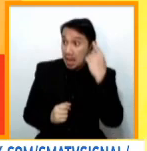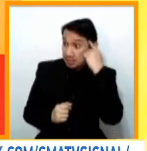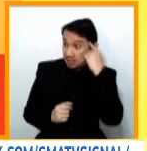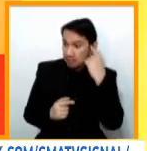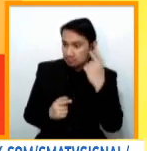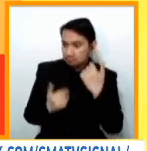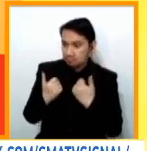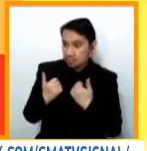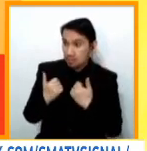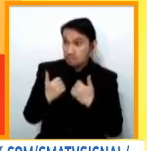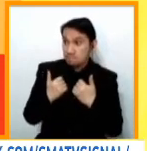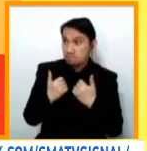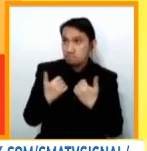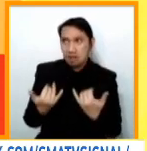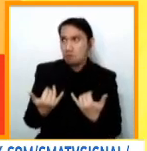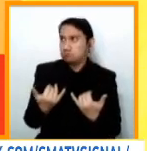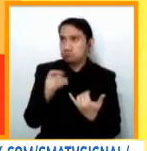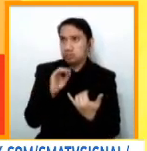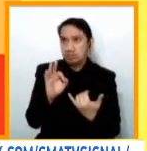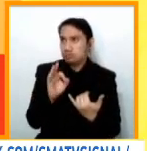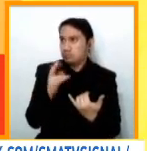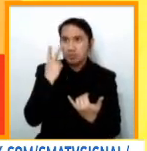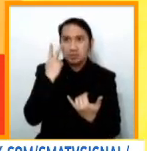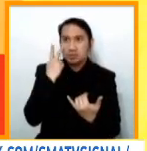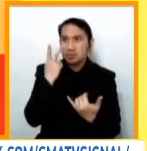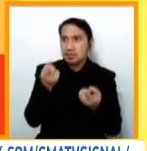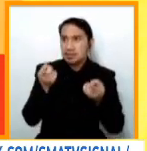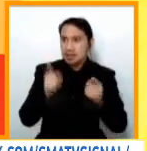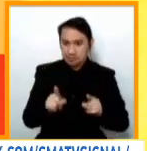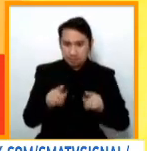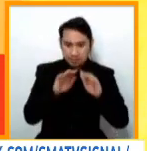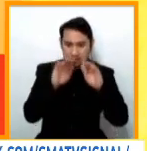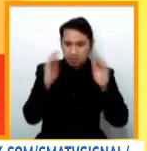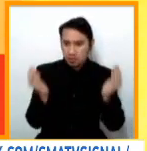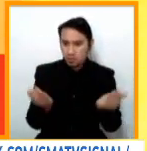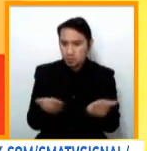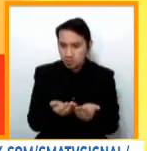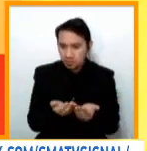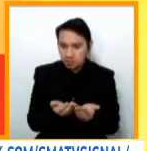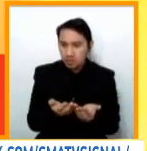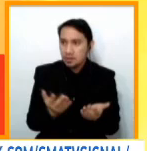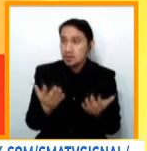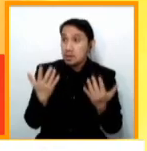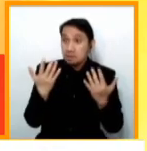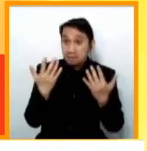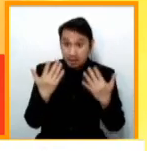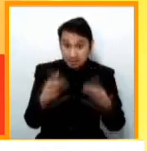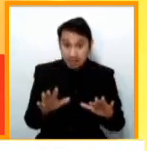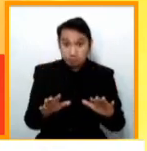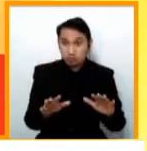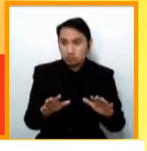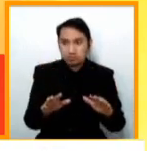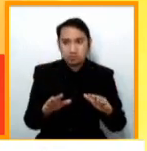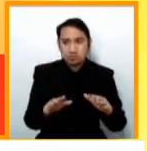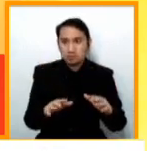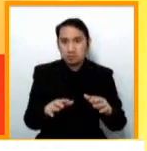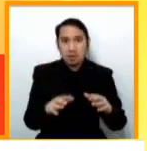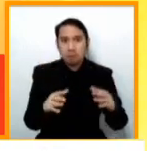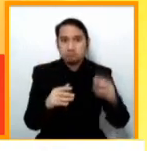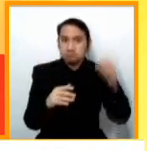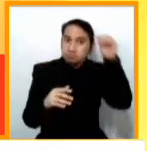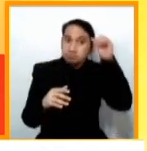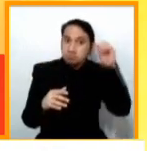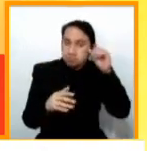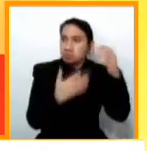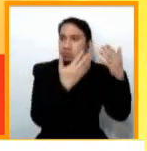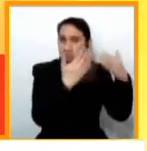sa buong mundo, no? Pagkatapos mabakunahan ang karamihan ng adults, lalo na yung mga